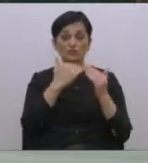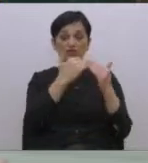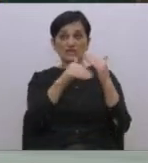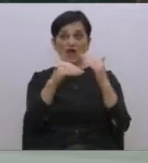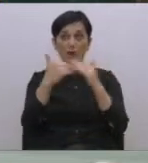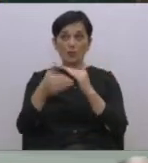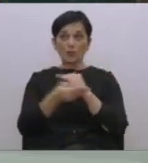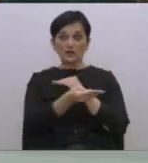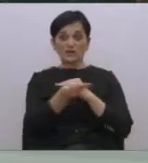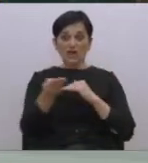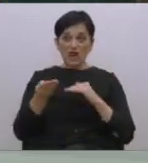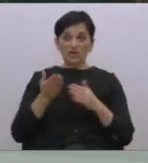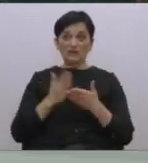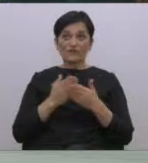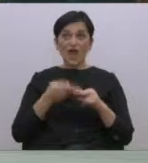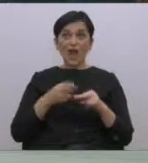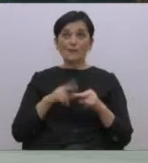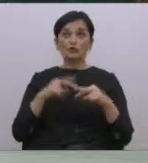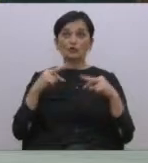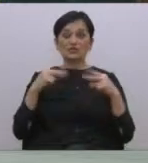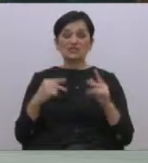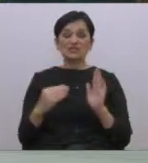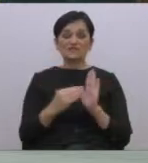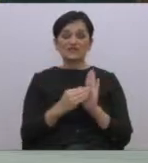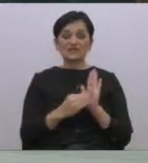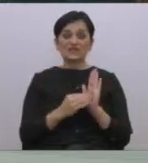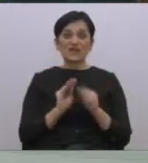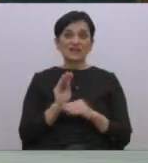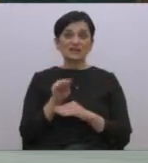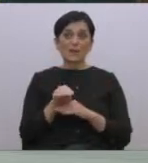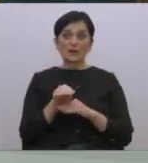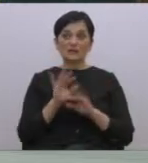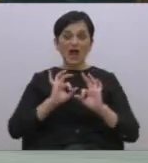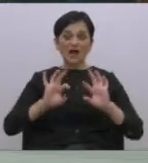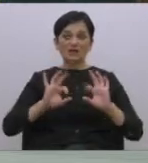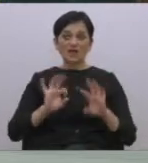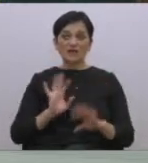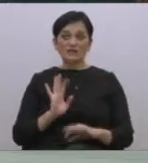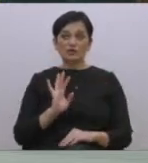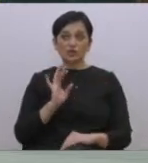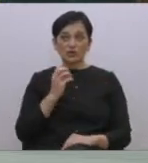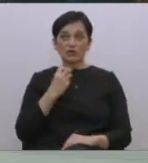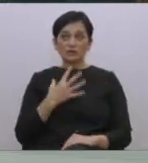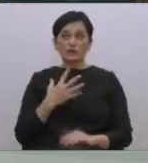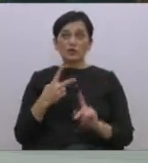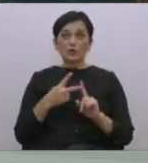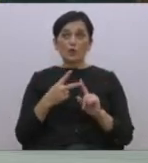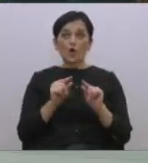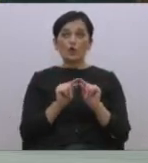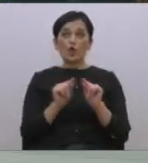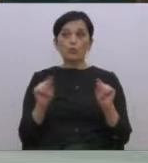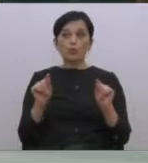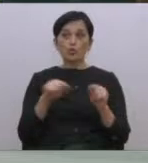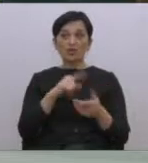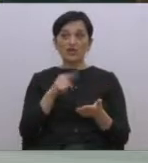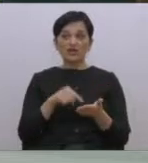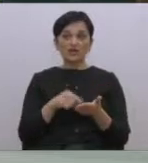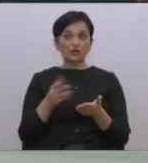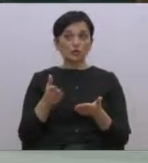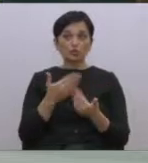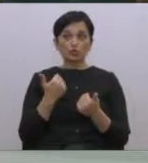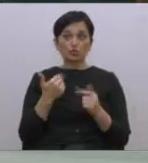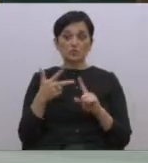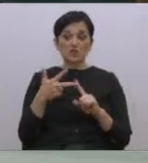დარიგებული, ამიტომ ამ შეტანილ ცვლილებებს უკვე დამატებით აღარ გავაშვა. კი ბატონო. მეორე პუნქტთან თუ არის კითხვები? არ